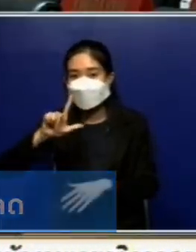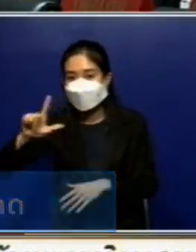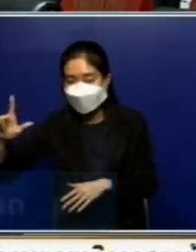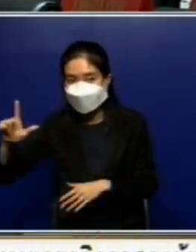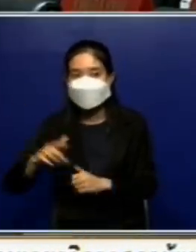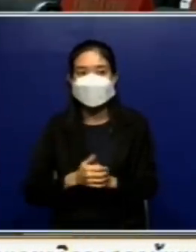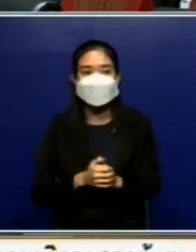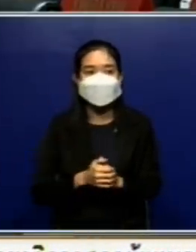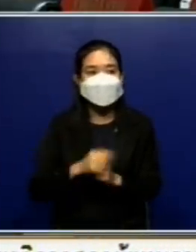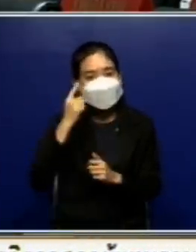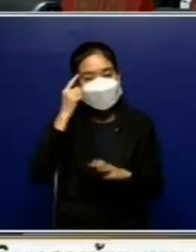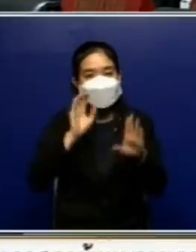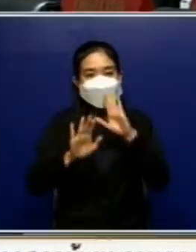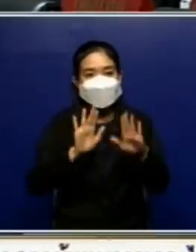บ